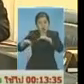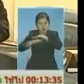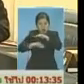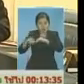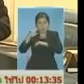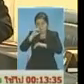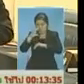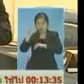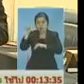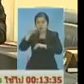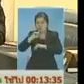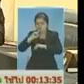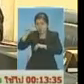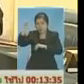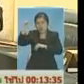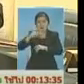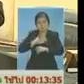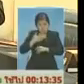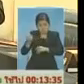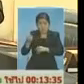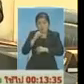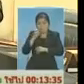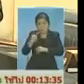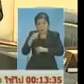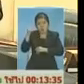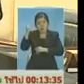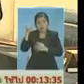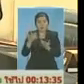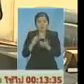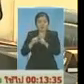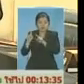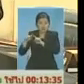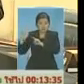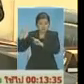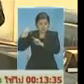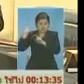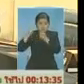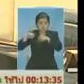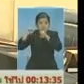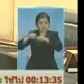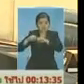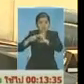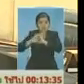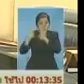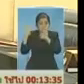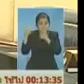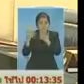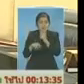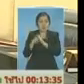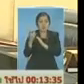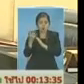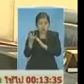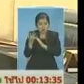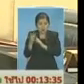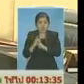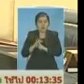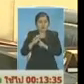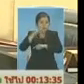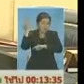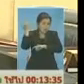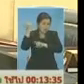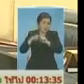แจ้งเลยว่าร้อยเอกเฉลิมก็มีส่วนทำผิดทำไมไม่บอกมาเลิกสัญญาทีนี้เหตุผลที่สำคัญครับท่านประธานครับครั้งที่1